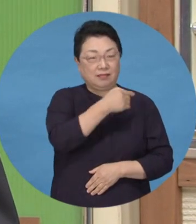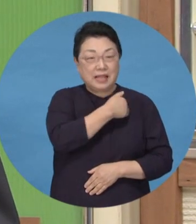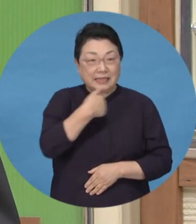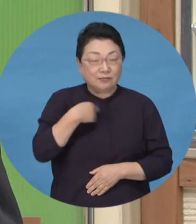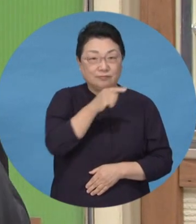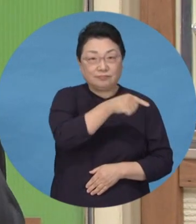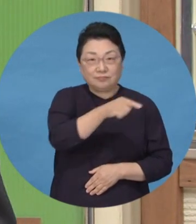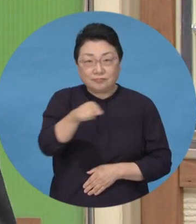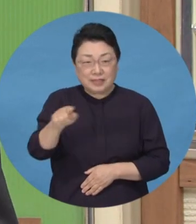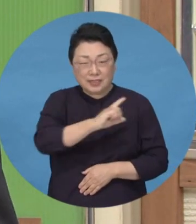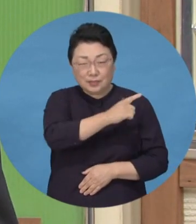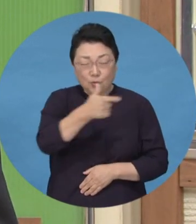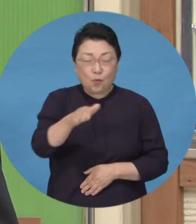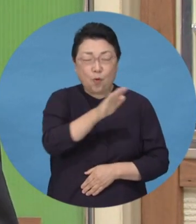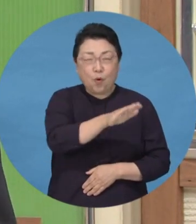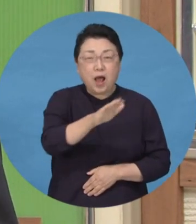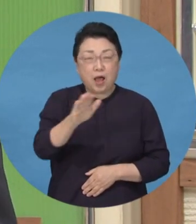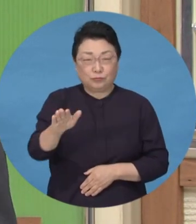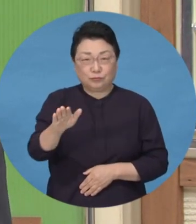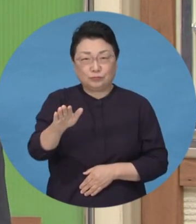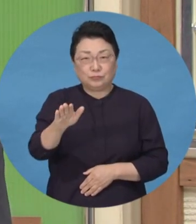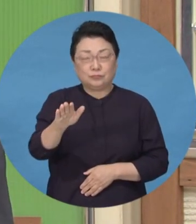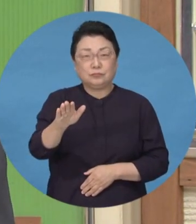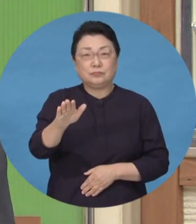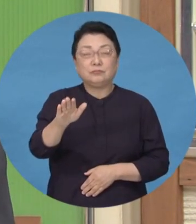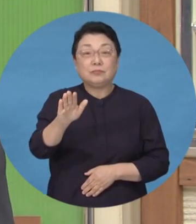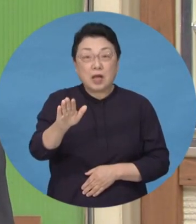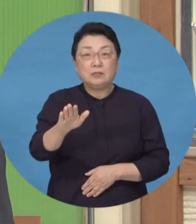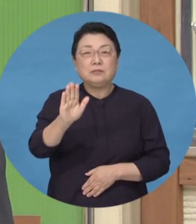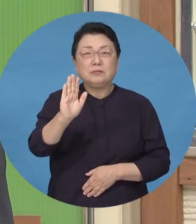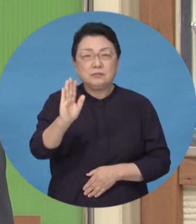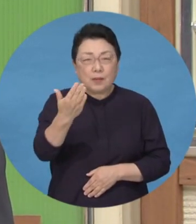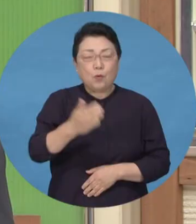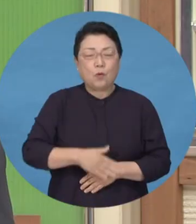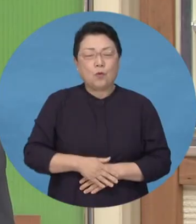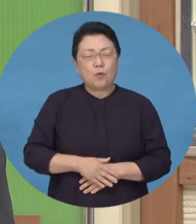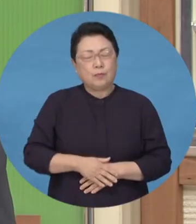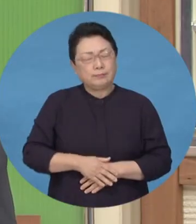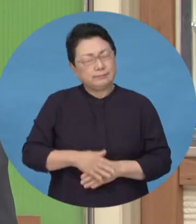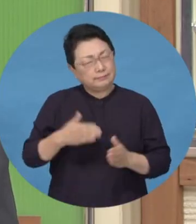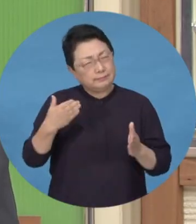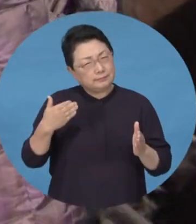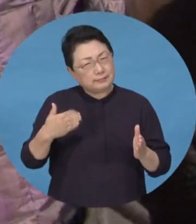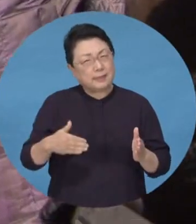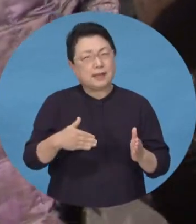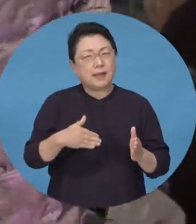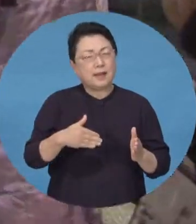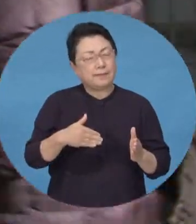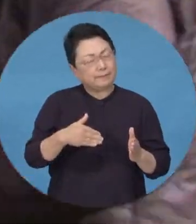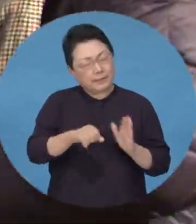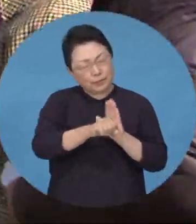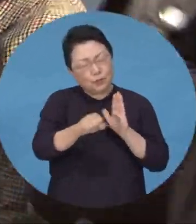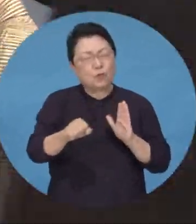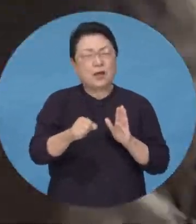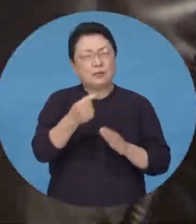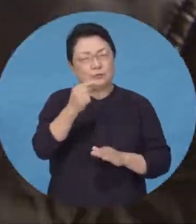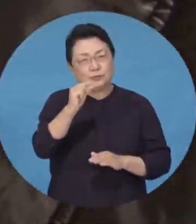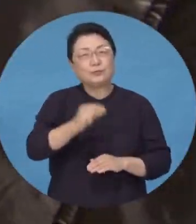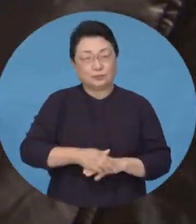があるんにもかかわらずそれがちょっと十分生かされてないんじゃないかターンなおかつ